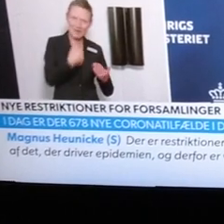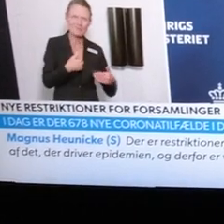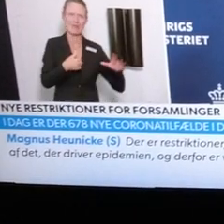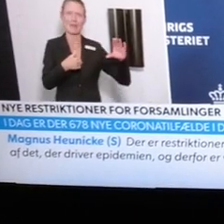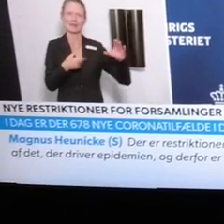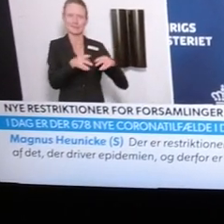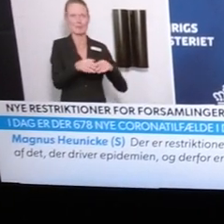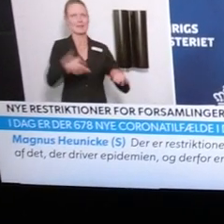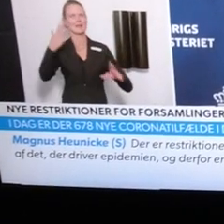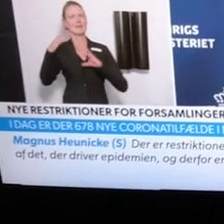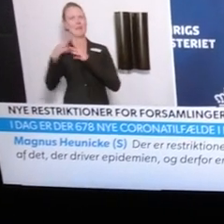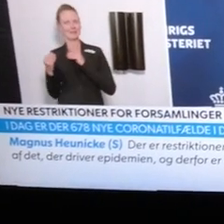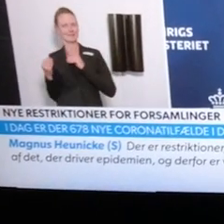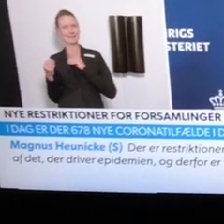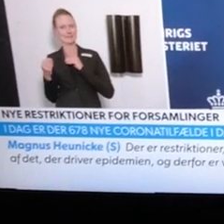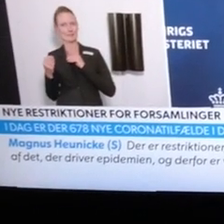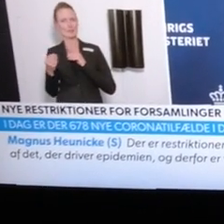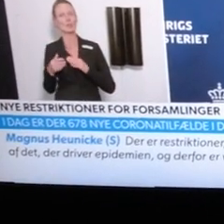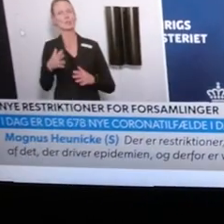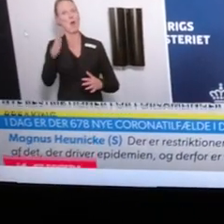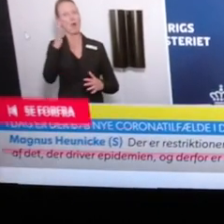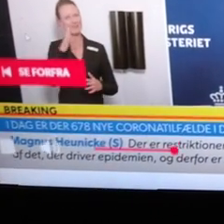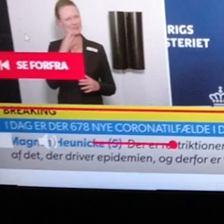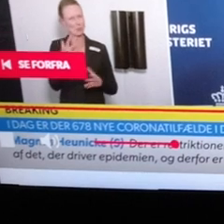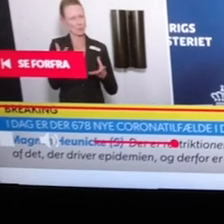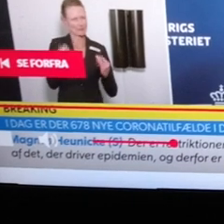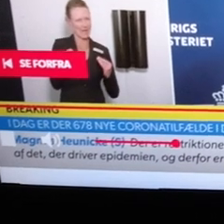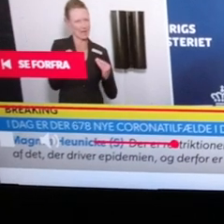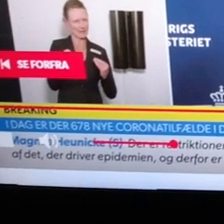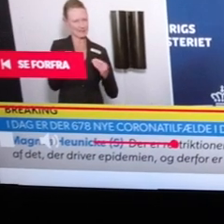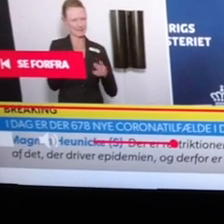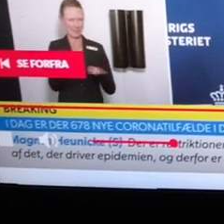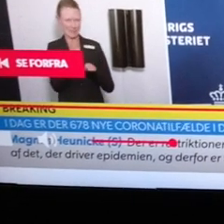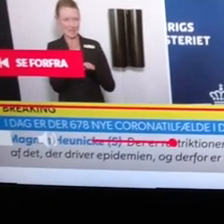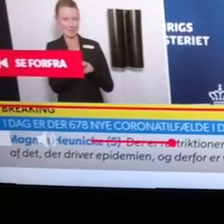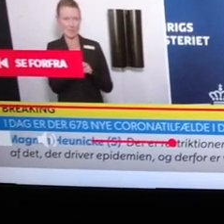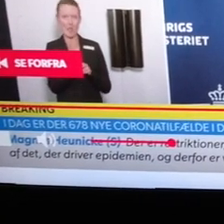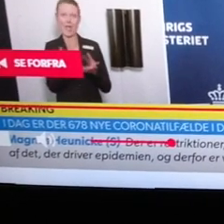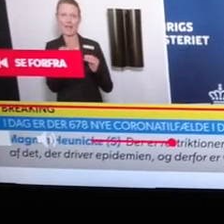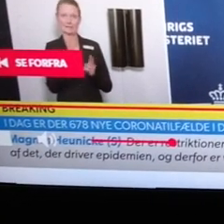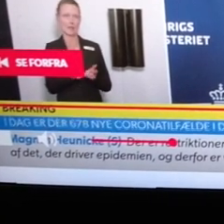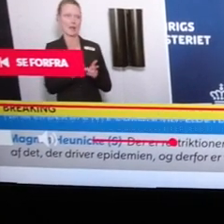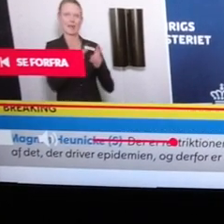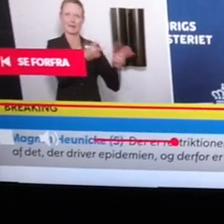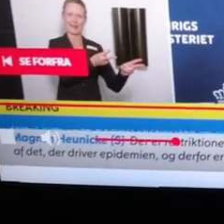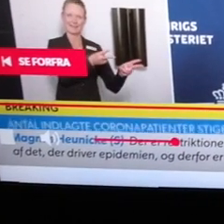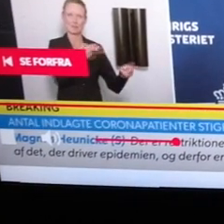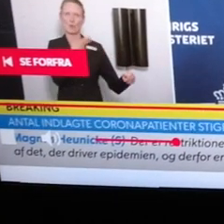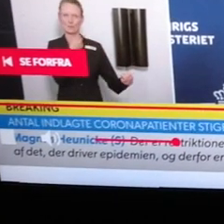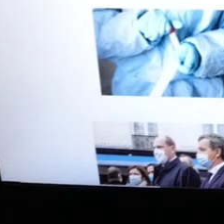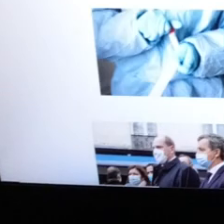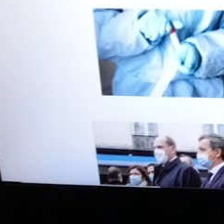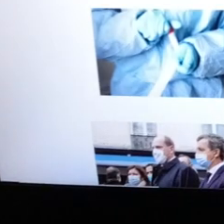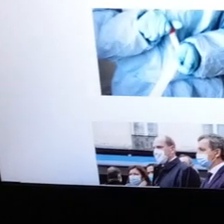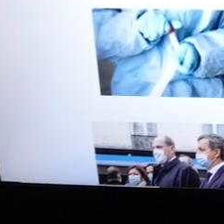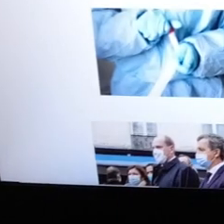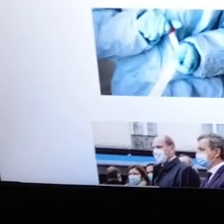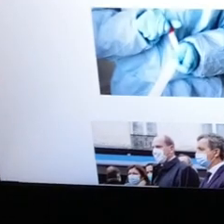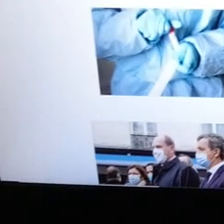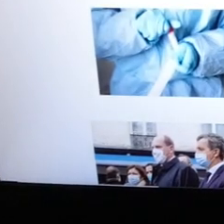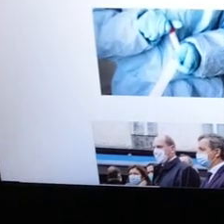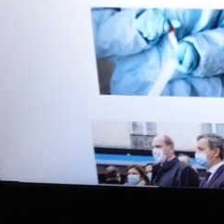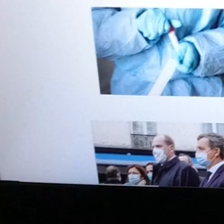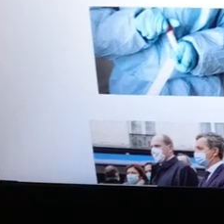det er fuldstændig relevant. Hvis man så ser på de tal, vi kan sammenligne, for eksempel indlæggelsestallene, så den 11. marts, som jo var den store dag med pressemødet, der var der